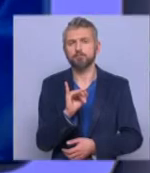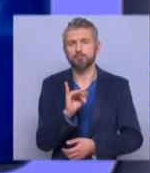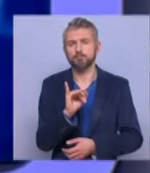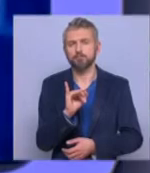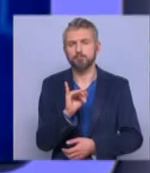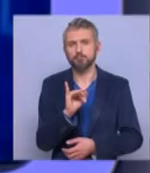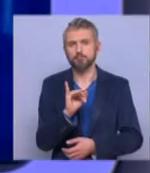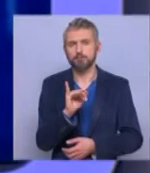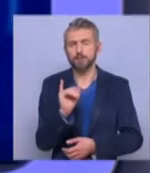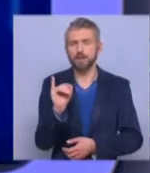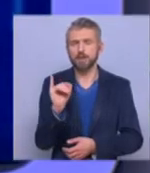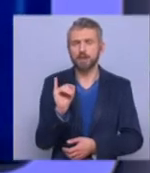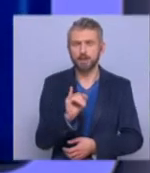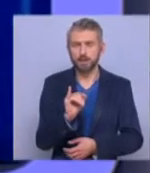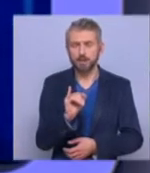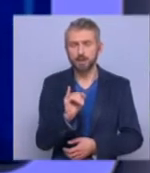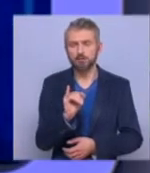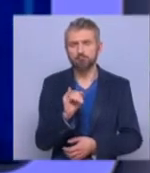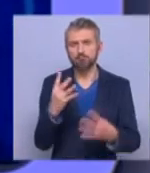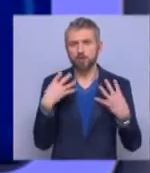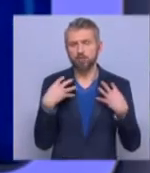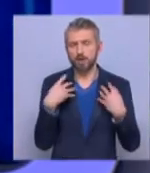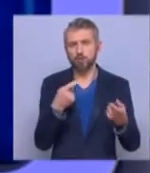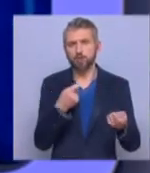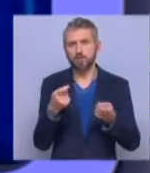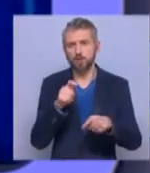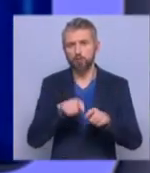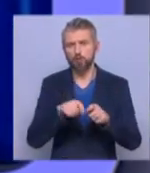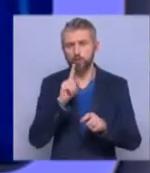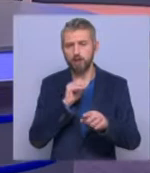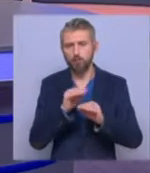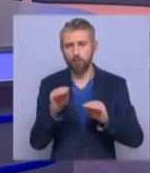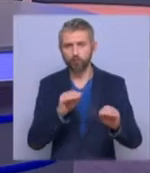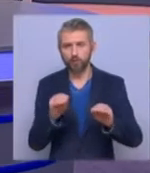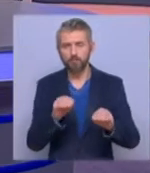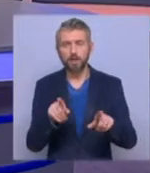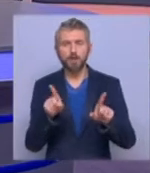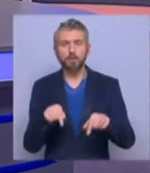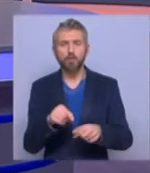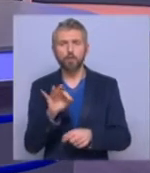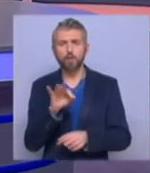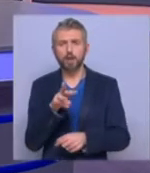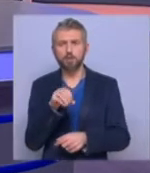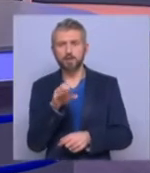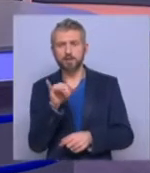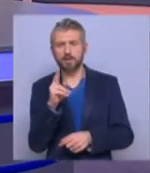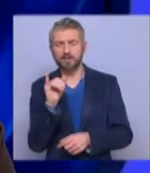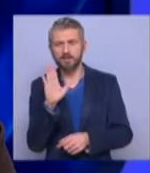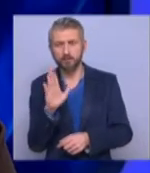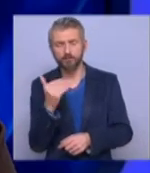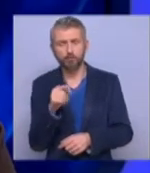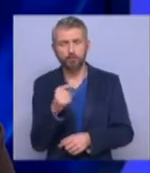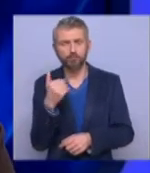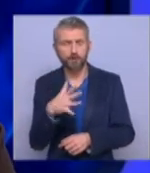Київської міської державної адміністрації. І він же ж начальник управління контролю за благоустрою. А також Олег Матійців, ми вже його